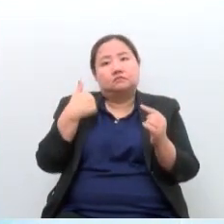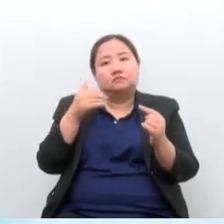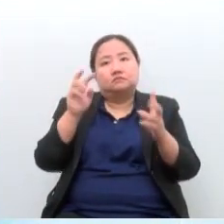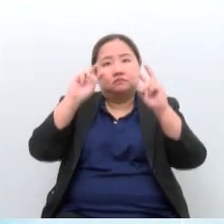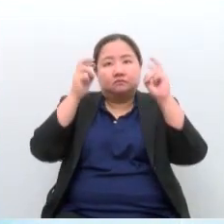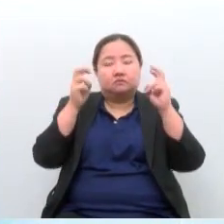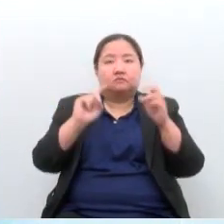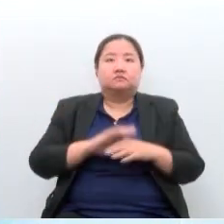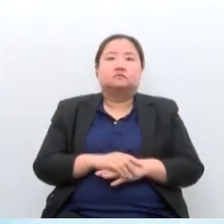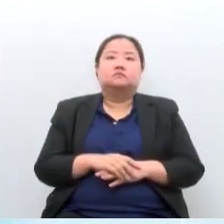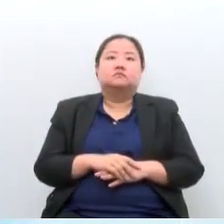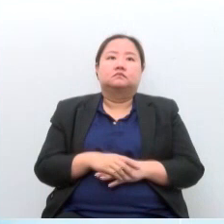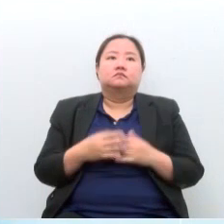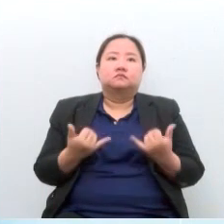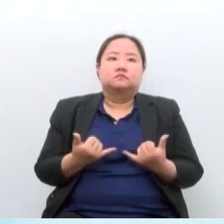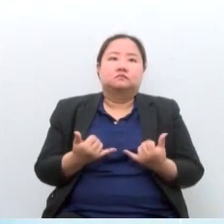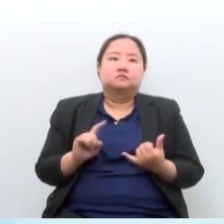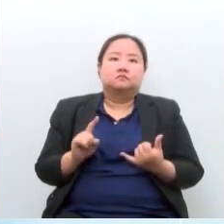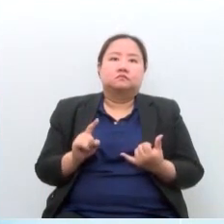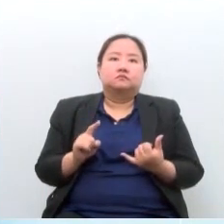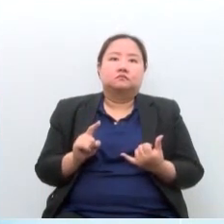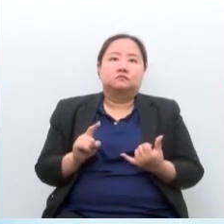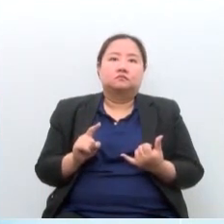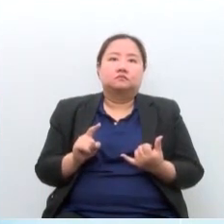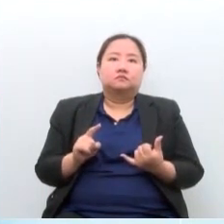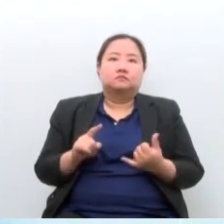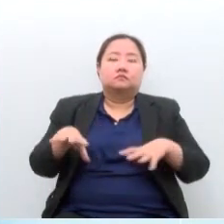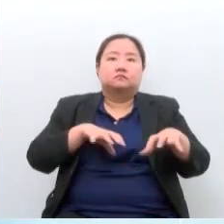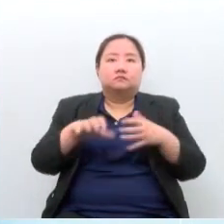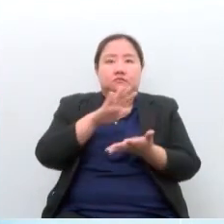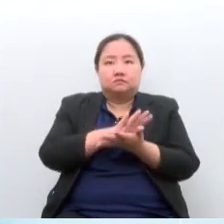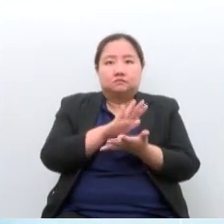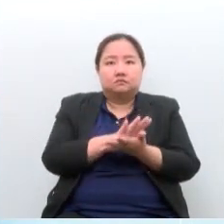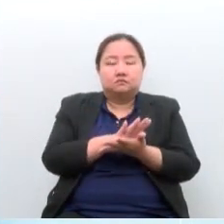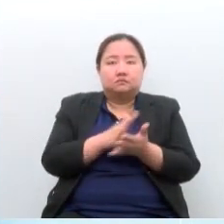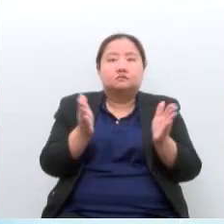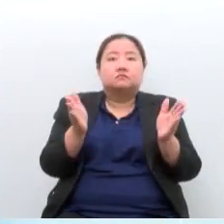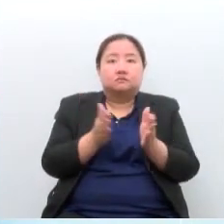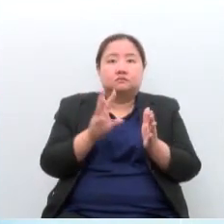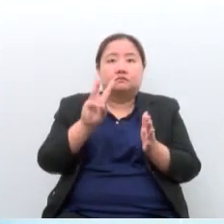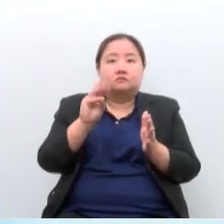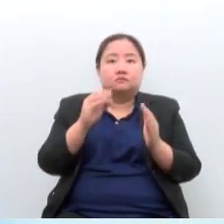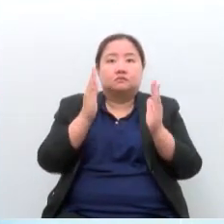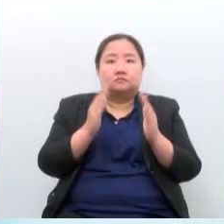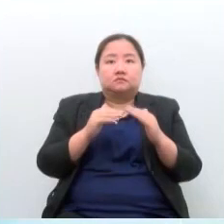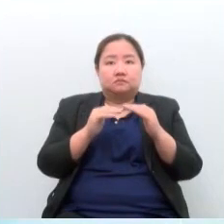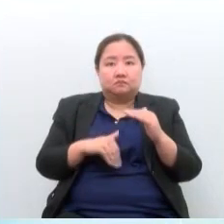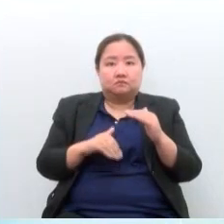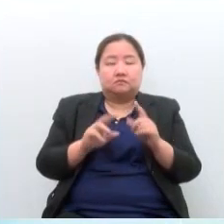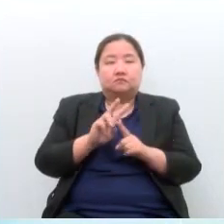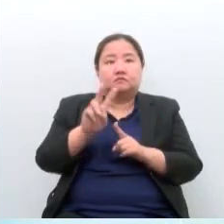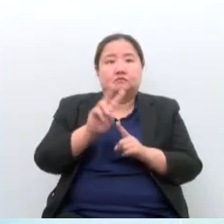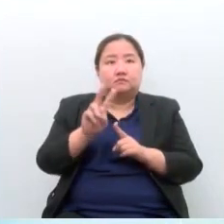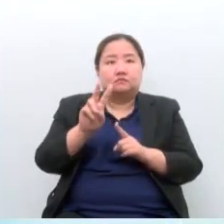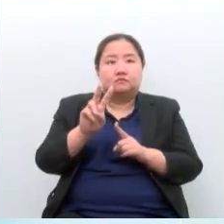เรื่องในเรื่องนี้ด้วยนะครับในเรื่องนโยบายเอ่อการบริหารขนาดเล็ก60คนลงมาด้วยนะครับส่วนข้อ 2กพร